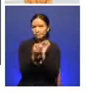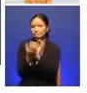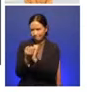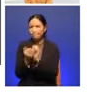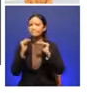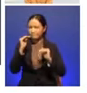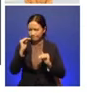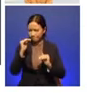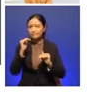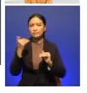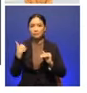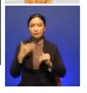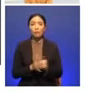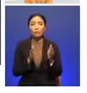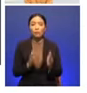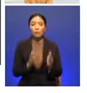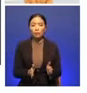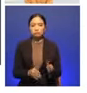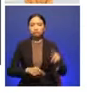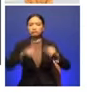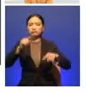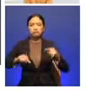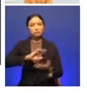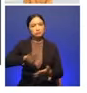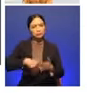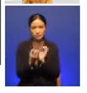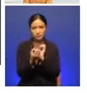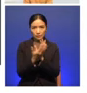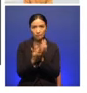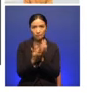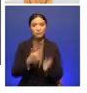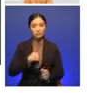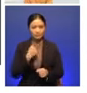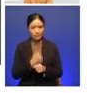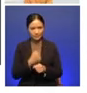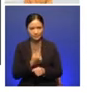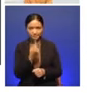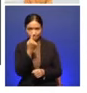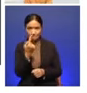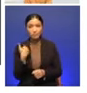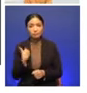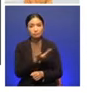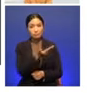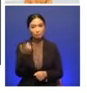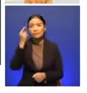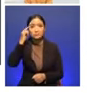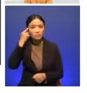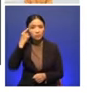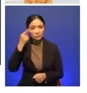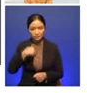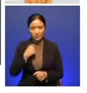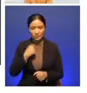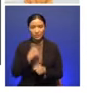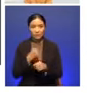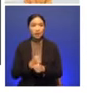มล้ำหรือบุคคลทั้งหมดเลยนะครับผมทำงานอีกอันนึงที่บางทีหลายคนไม่ได้รู้ว่าผมทำงานกับภูมิปัญ